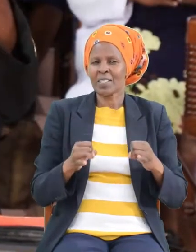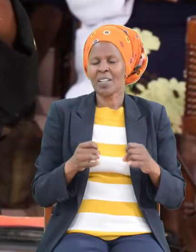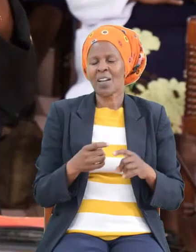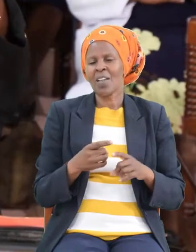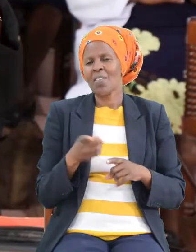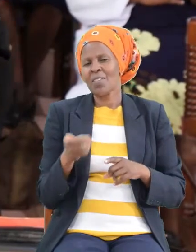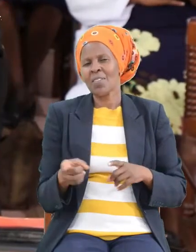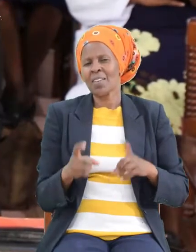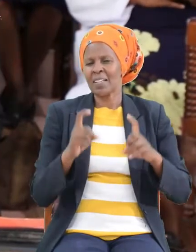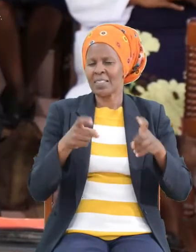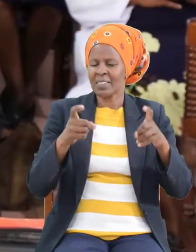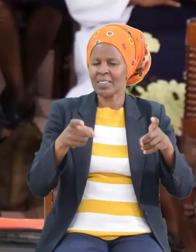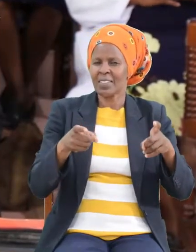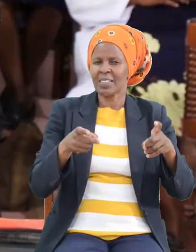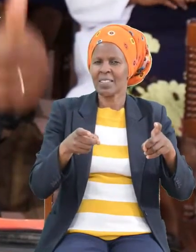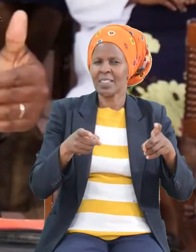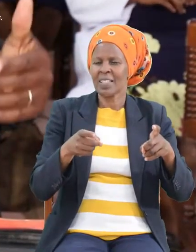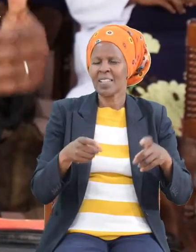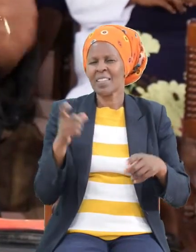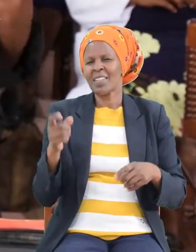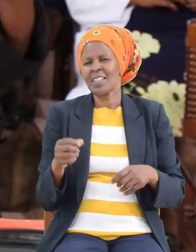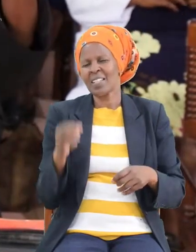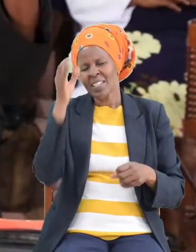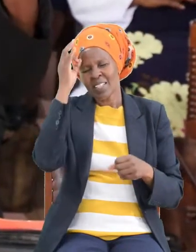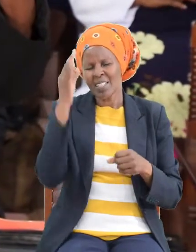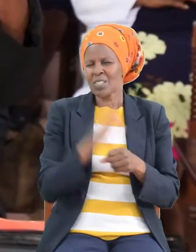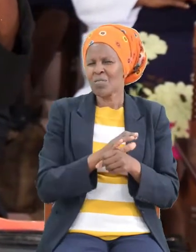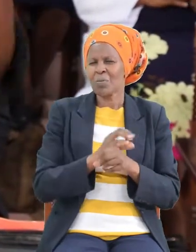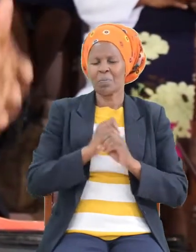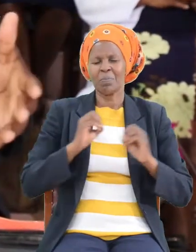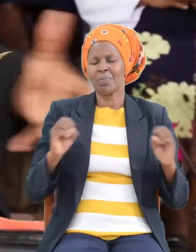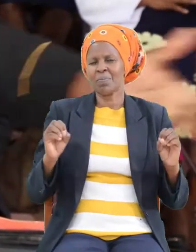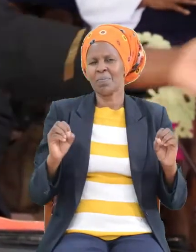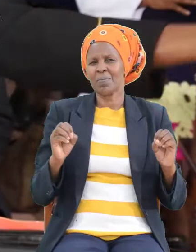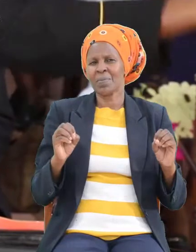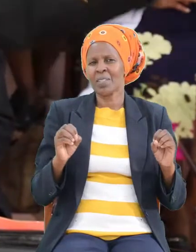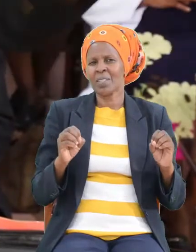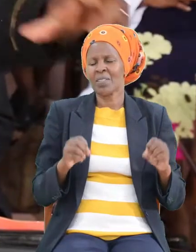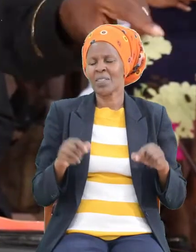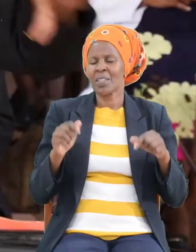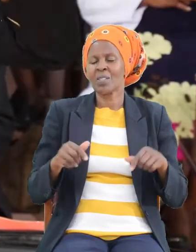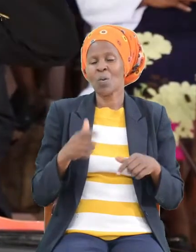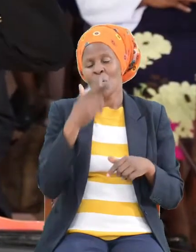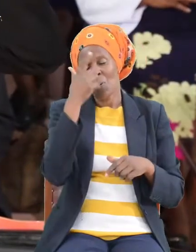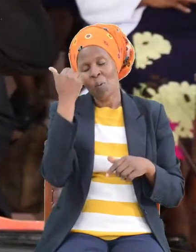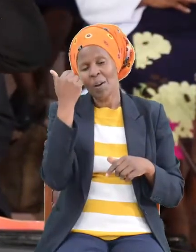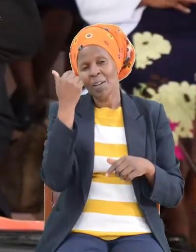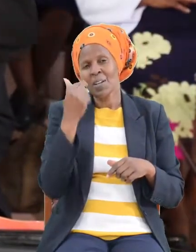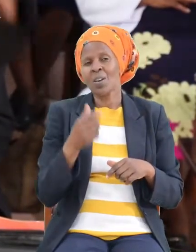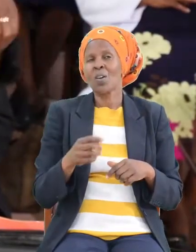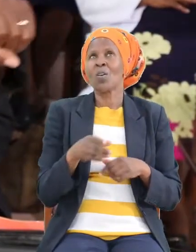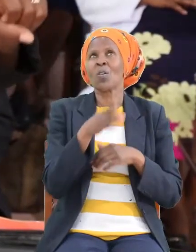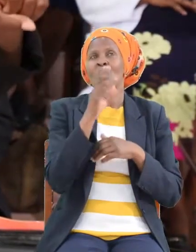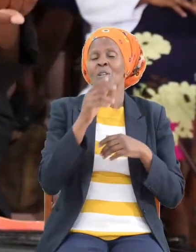zao. Walikuwa ni sio waaminifu wakati walikuwa katika ile inchi, na hata diposa Mungu alikuwa ametumia wana